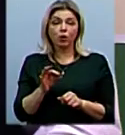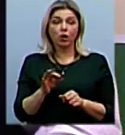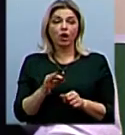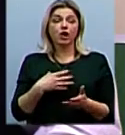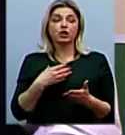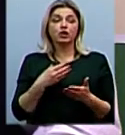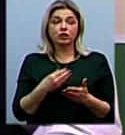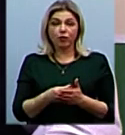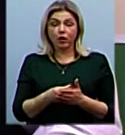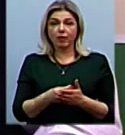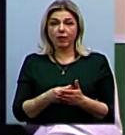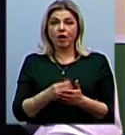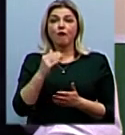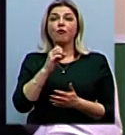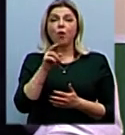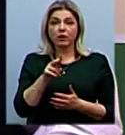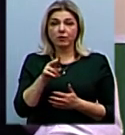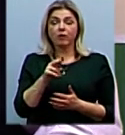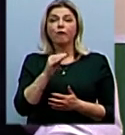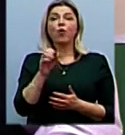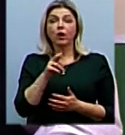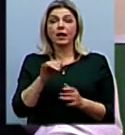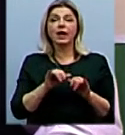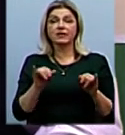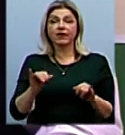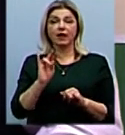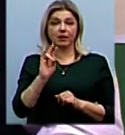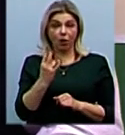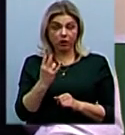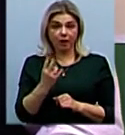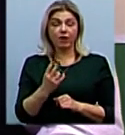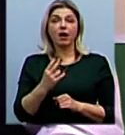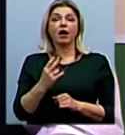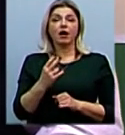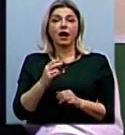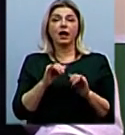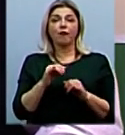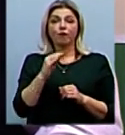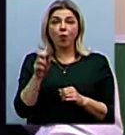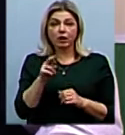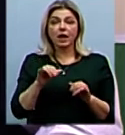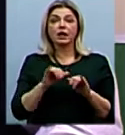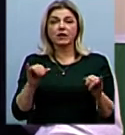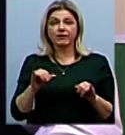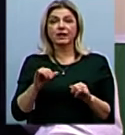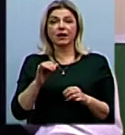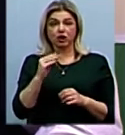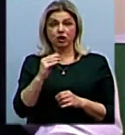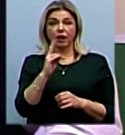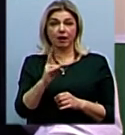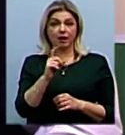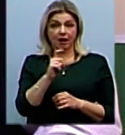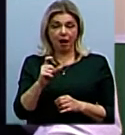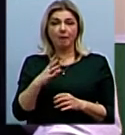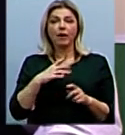время фонд развития Николаева выиграл суд по тарифам ЖКХ, когда мы выиграли суд первой инстанции, вторую проиграли, но